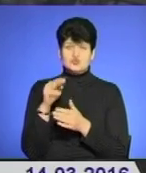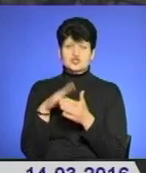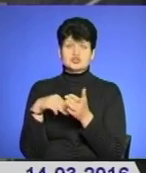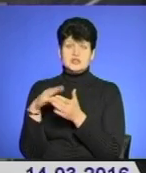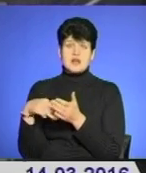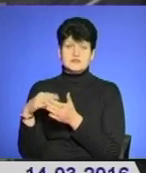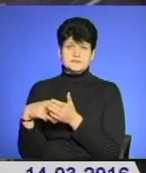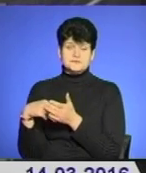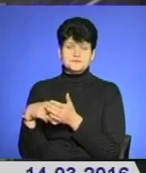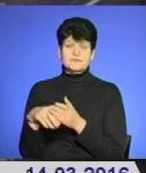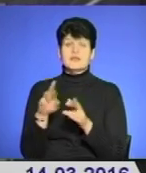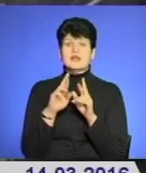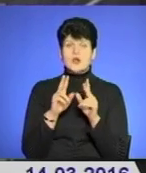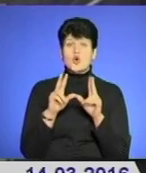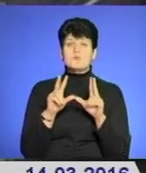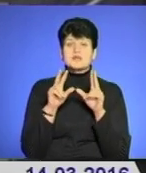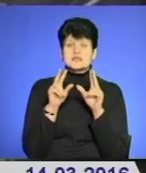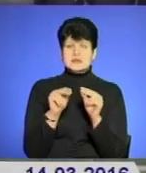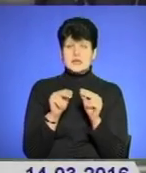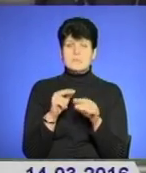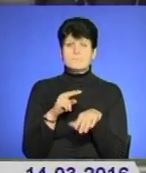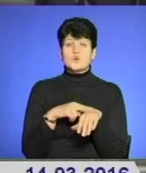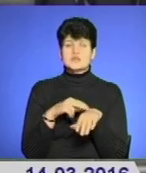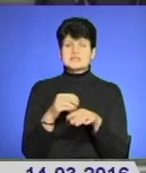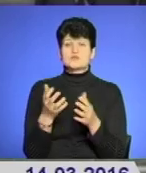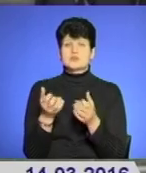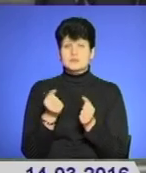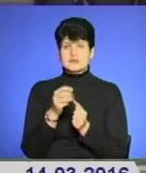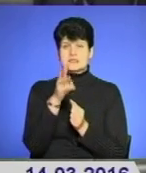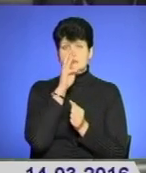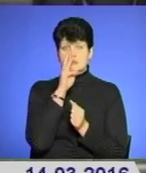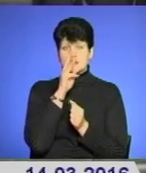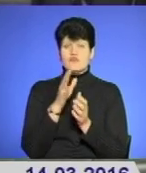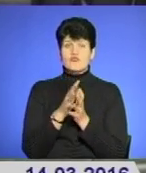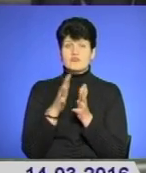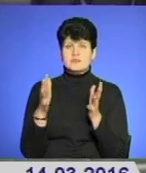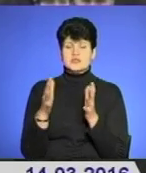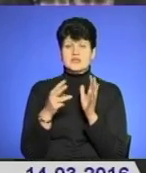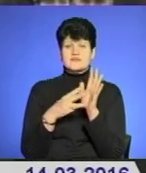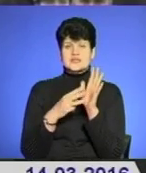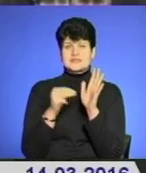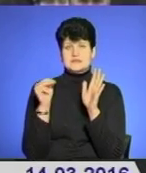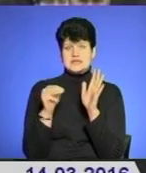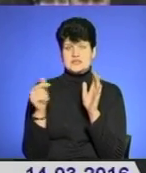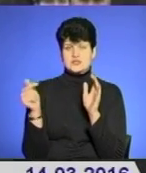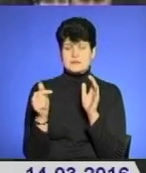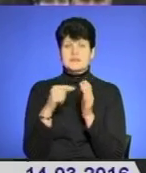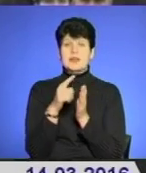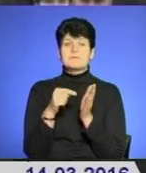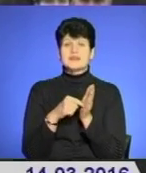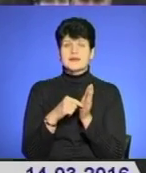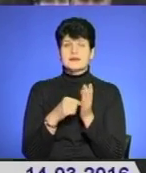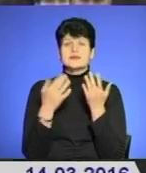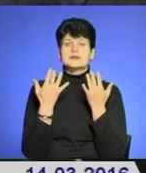штрафи. Як і обіцяли реформатори, поліцейські отримуватимуть зарплатню у понад 8 тисяч гривень. На питання,